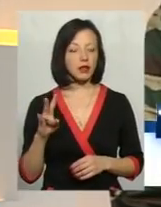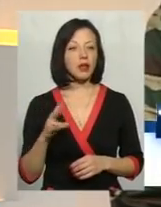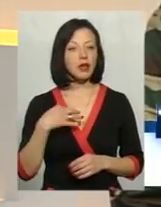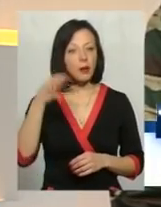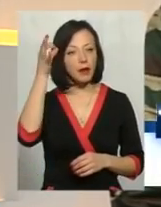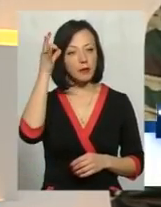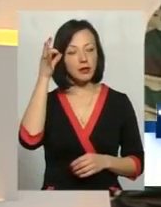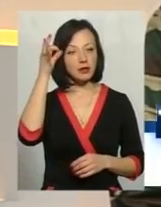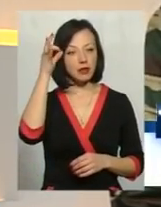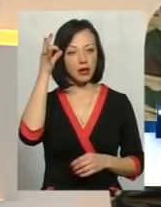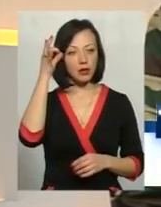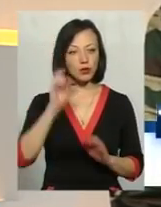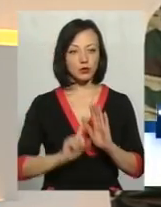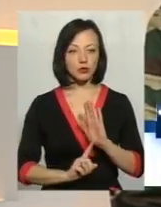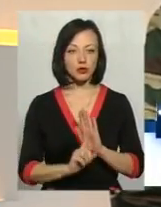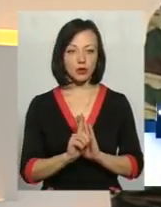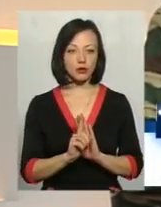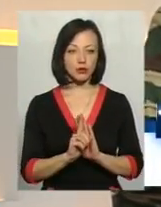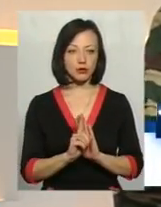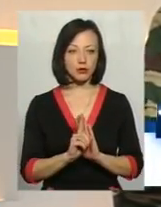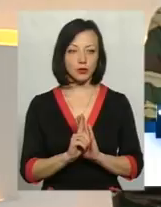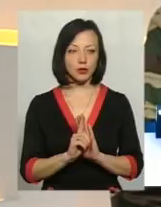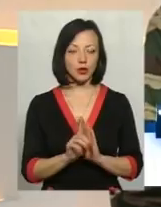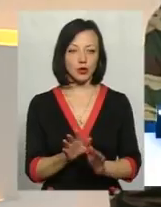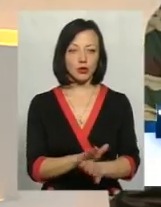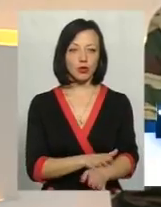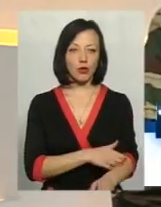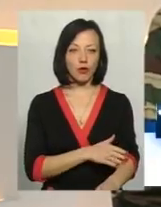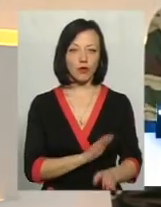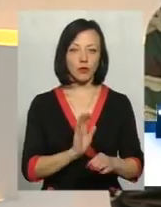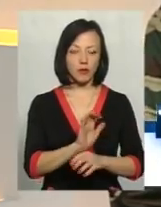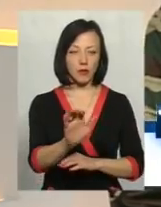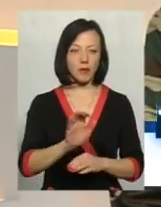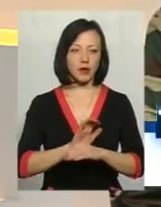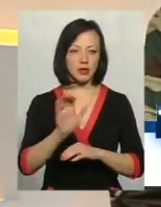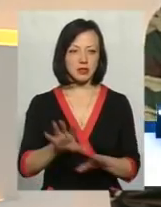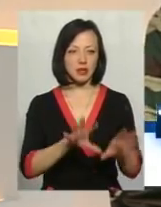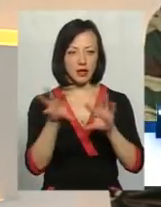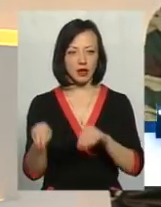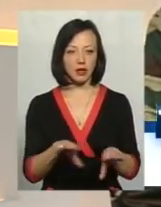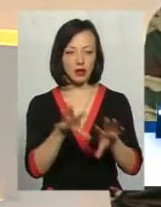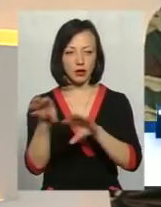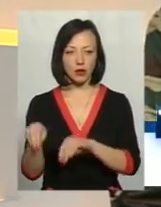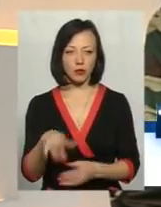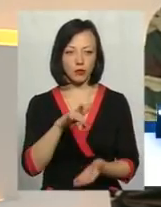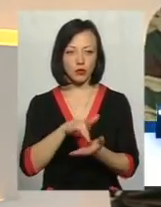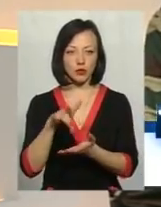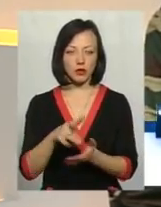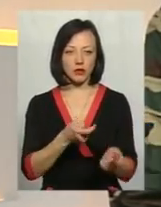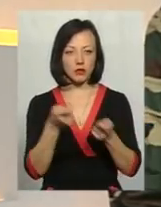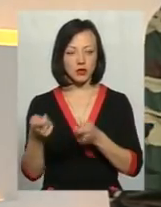Пам'ятаю, спочатку у нас довго по пересильних пунктах возили, потім у